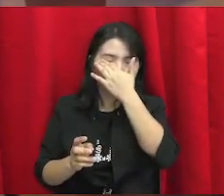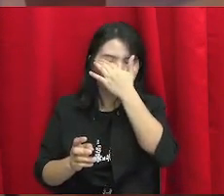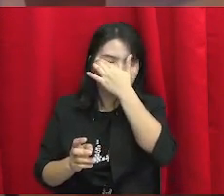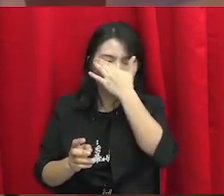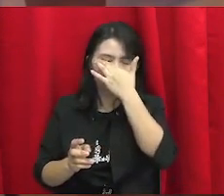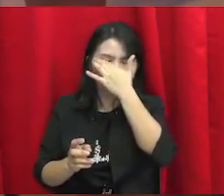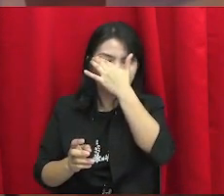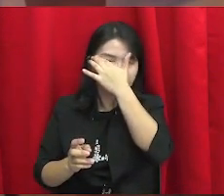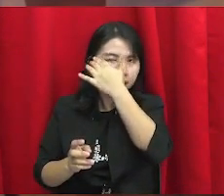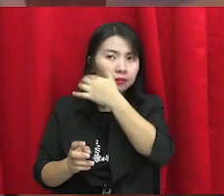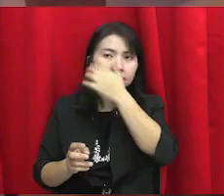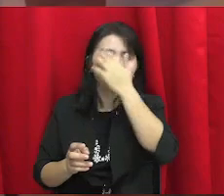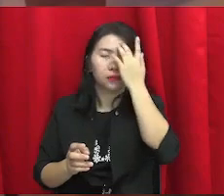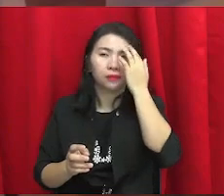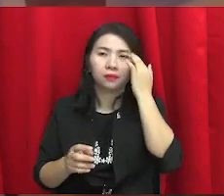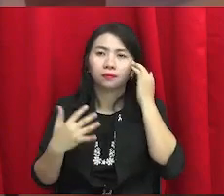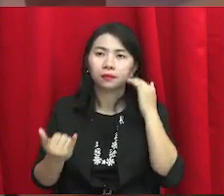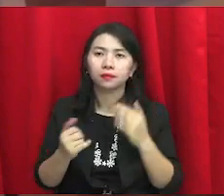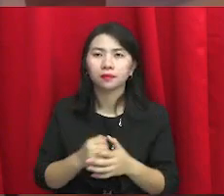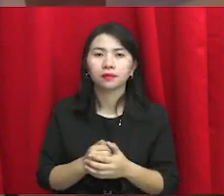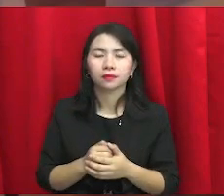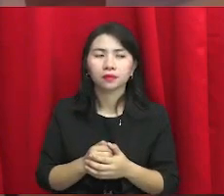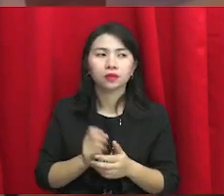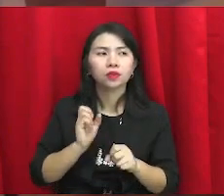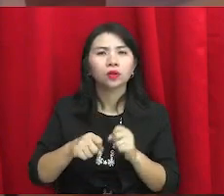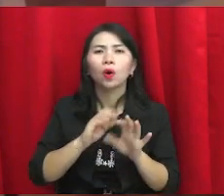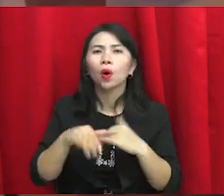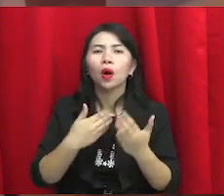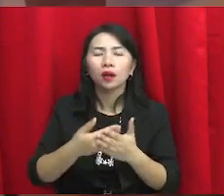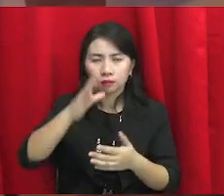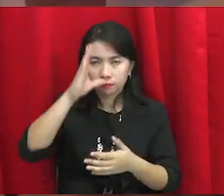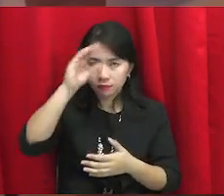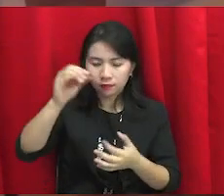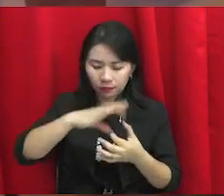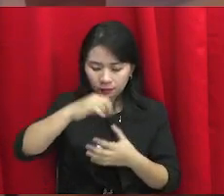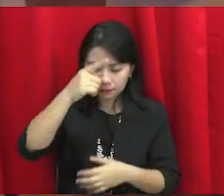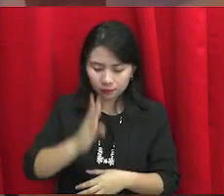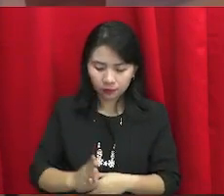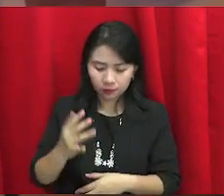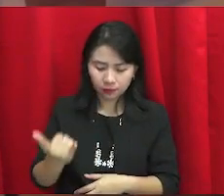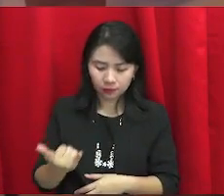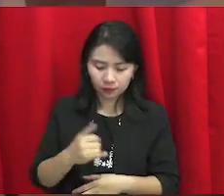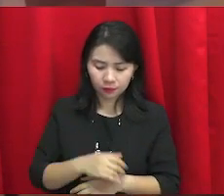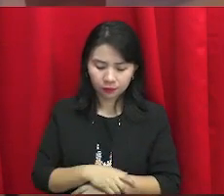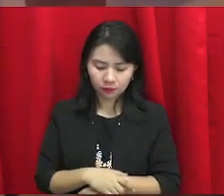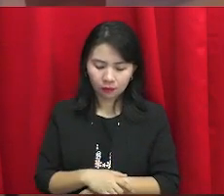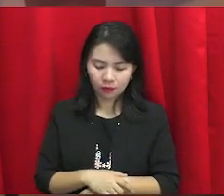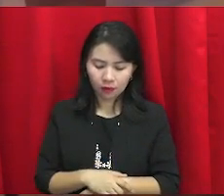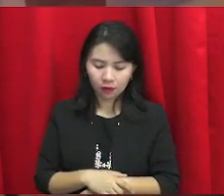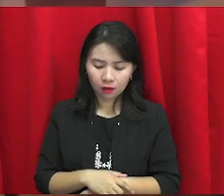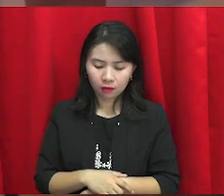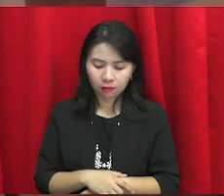Okay? Now, kaya ka may man of God, kaya ka mayroong